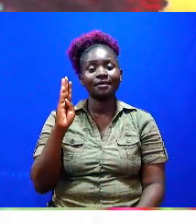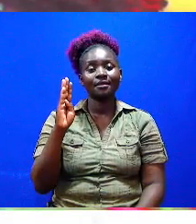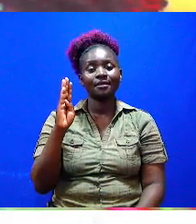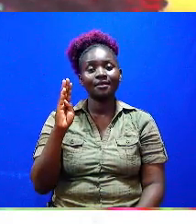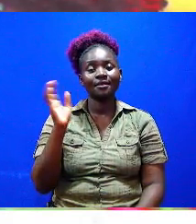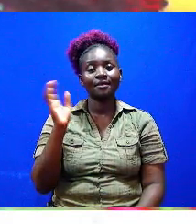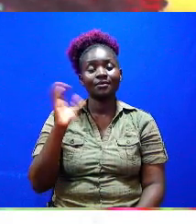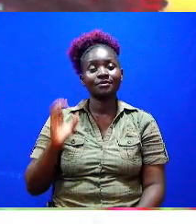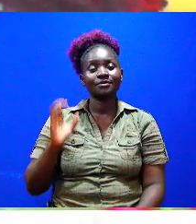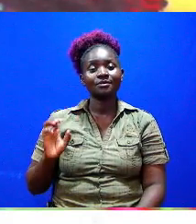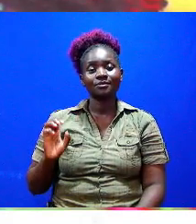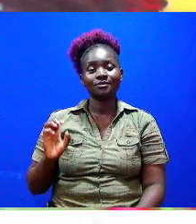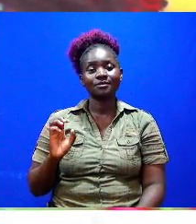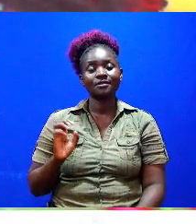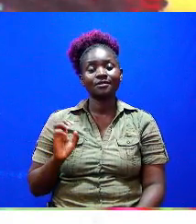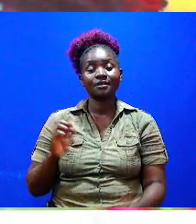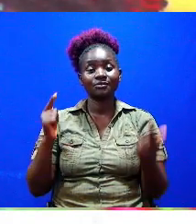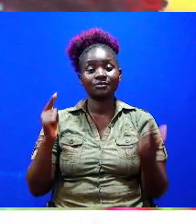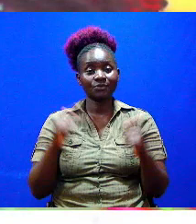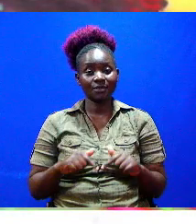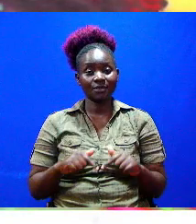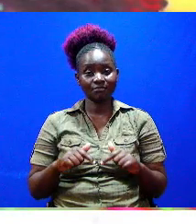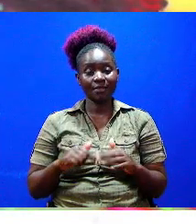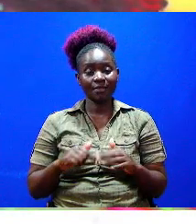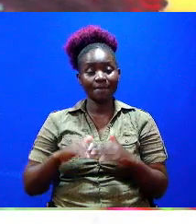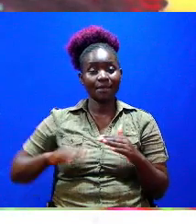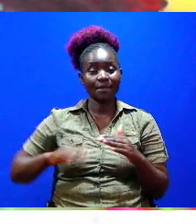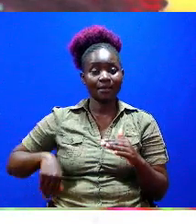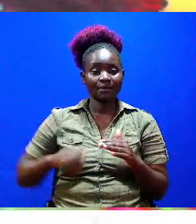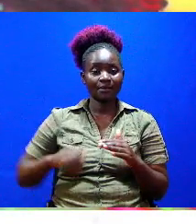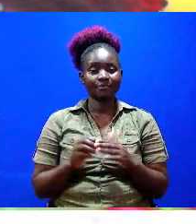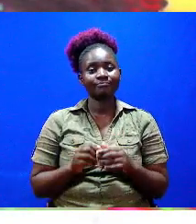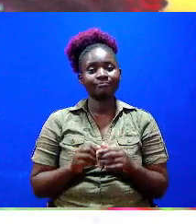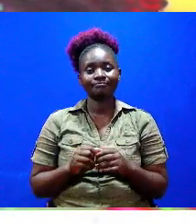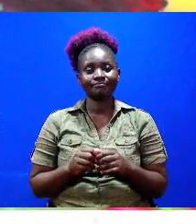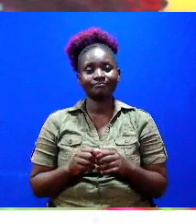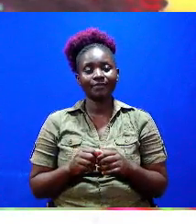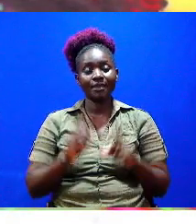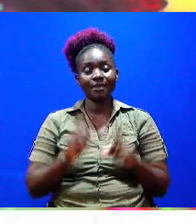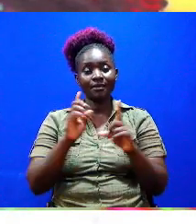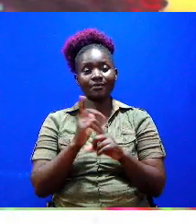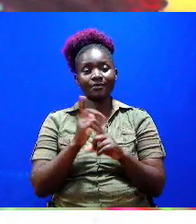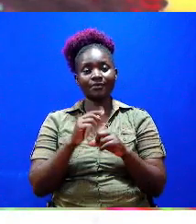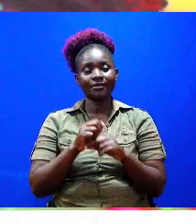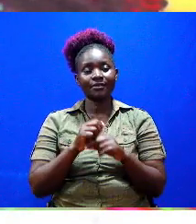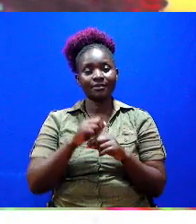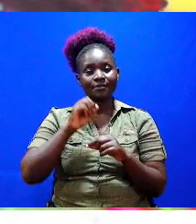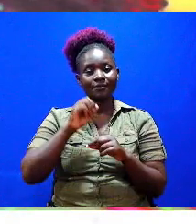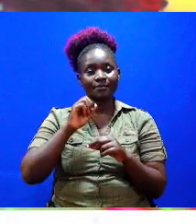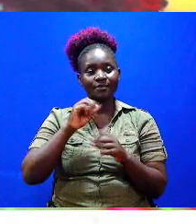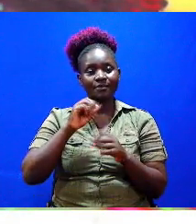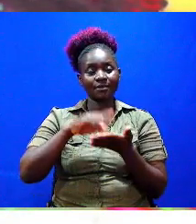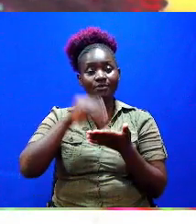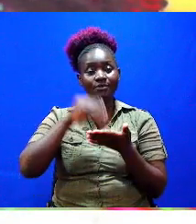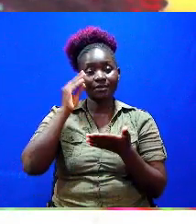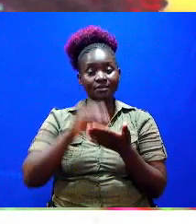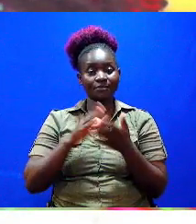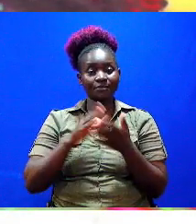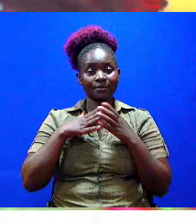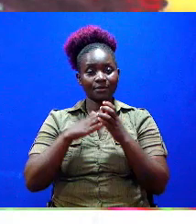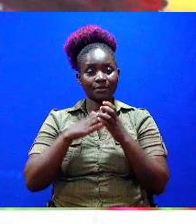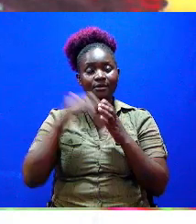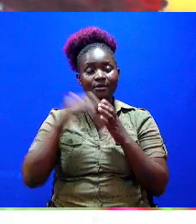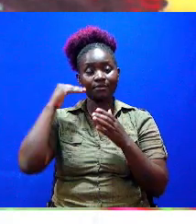nyalibali chache wiko litukulia lele tanyara koba kiko tiko maiga ase ababugata ni aave chisemi bakora wamonomo alimu manabu eskuru